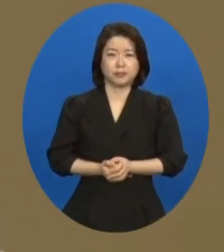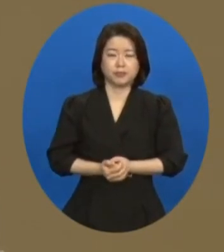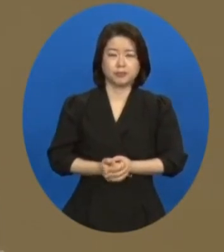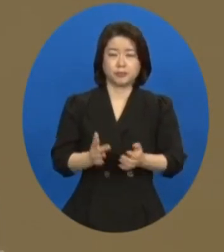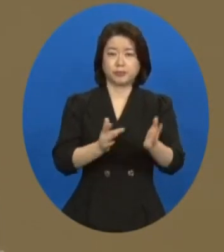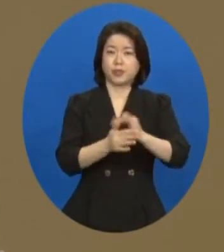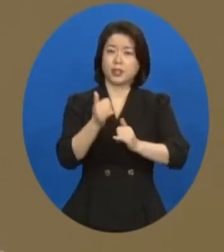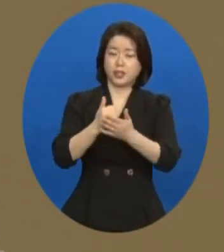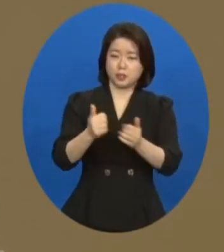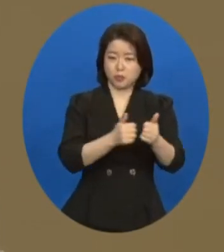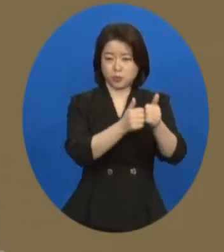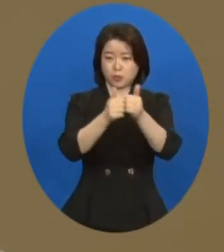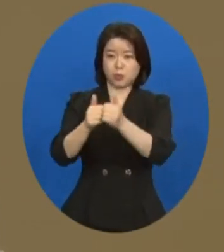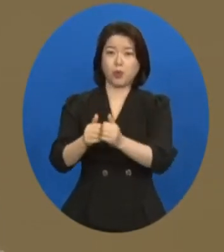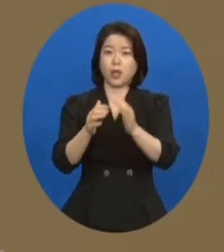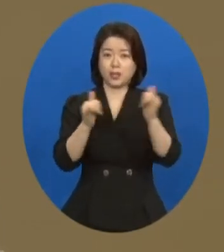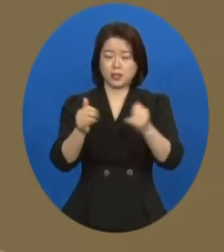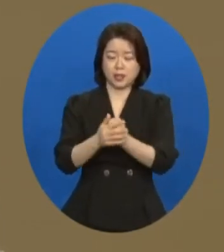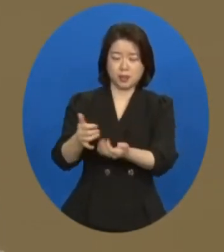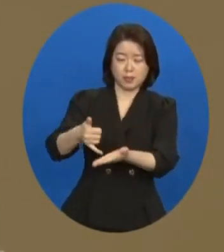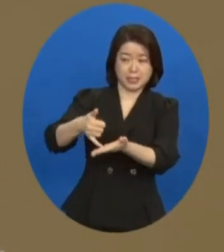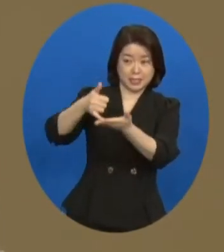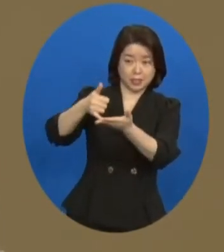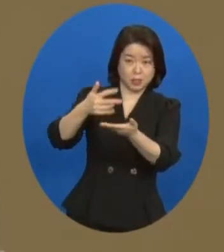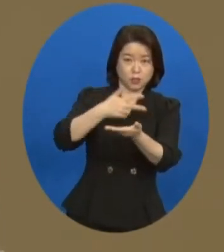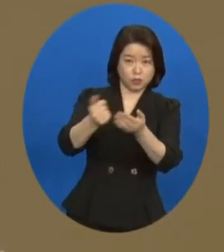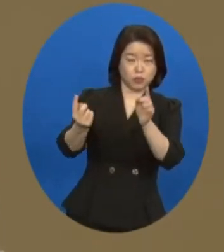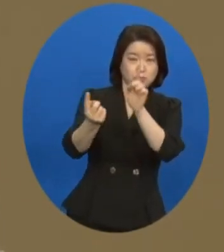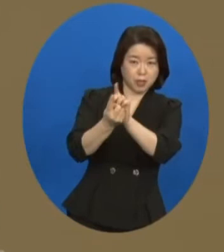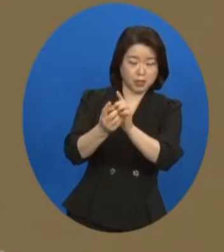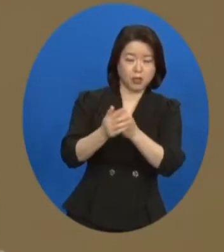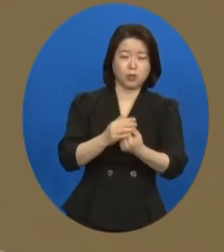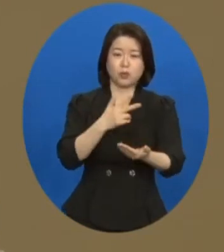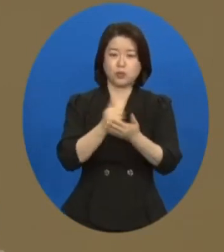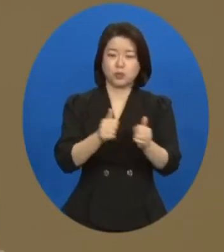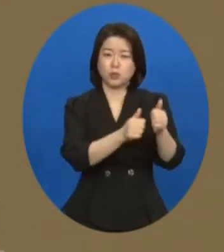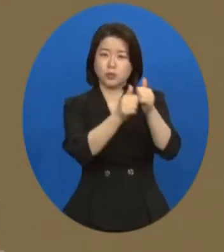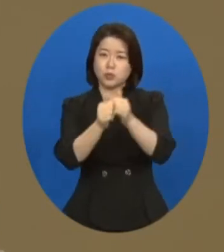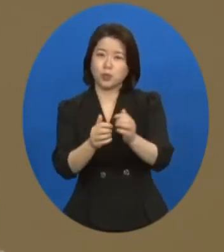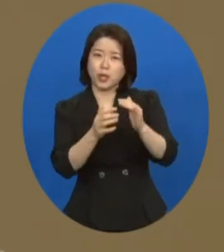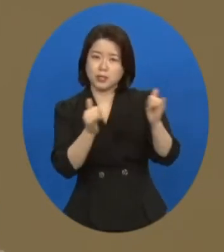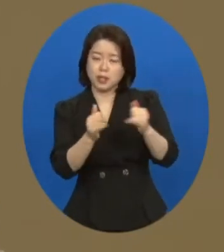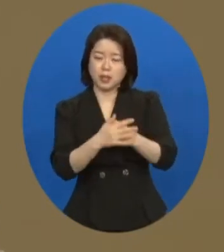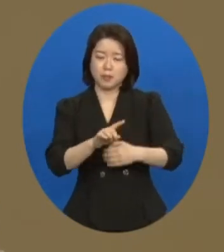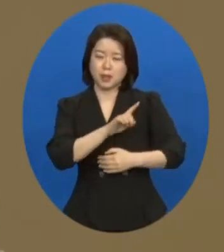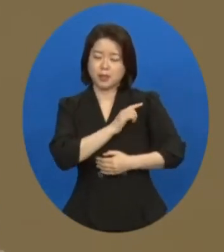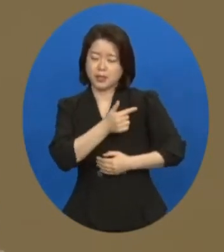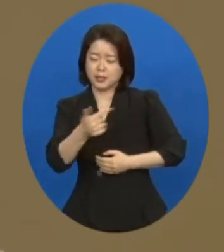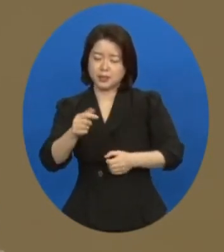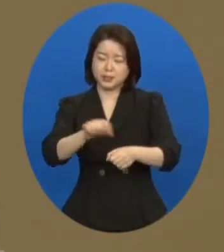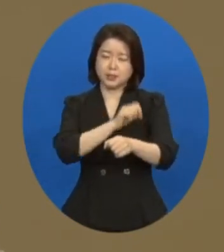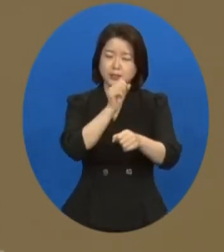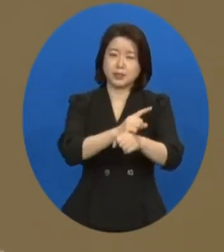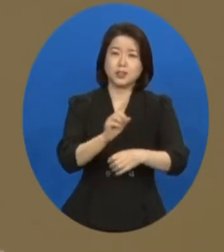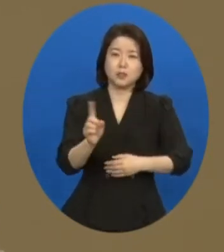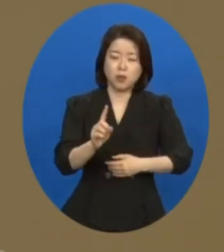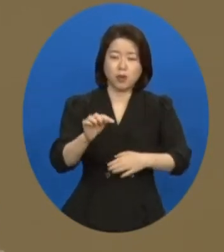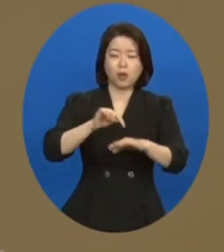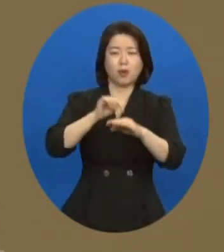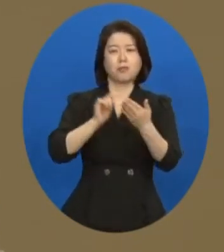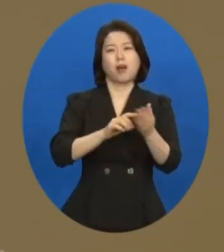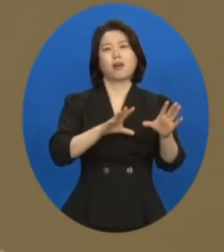예수님과 동행하는 사람 인격적으로 주님을 만나고 주님과 동행하는 사람의 가장 큰 특징 2 마음이 부드러운